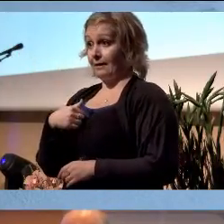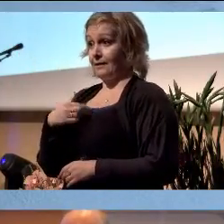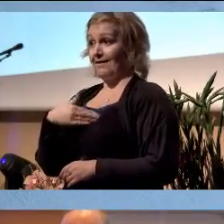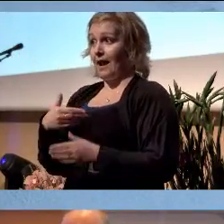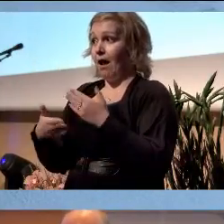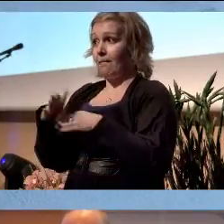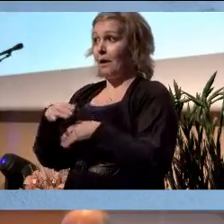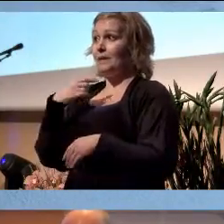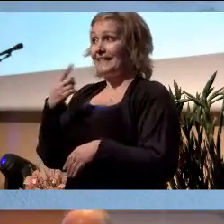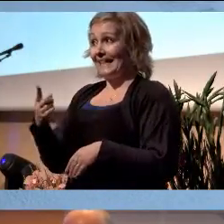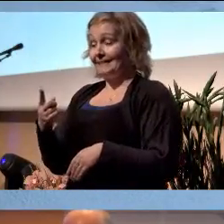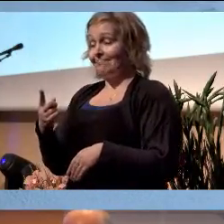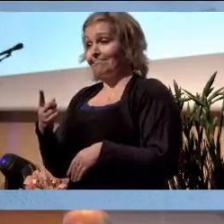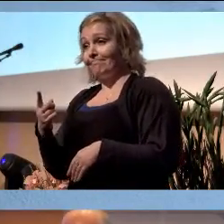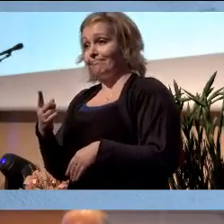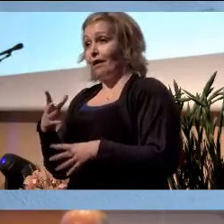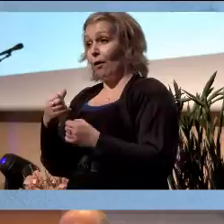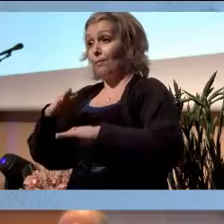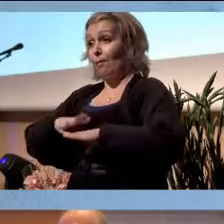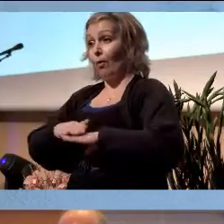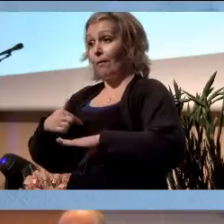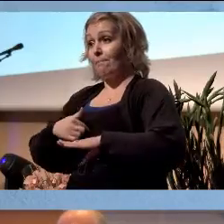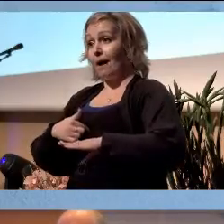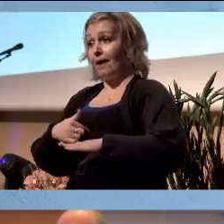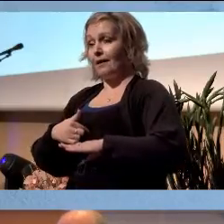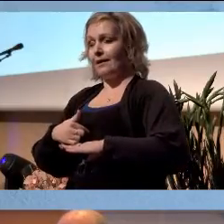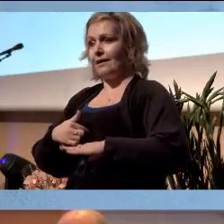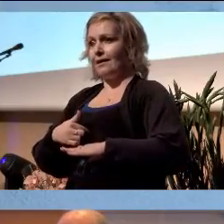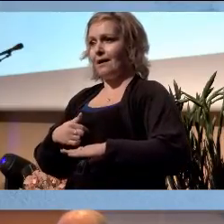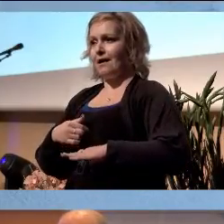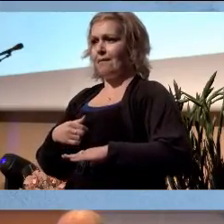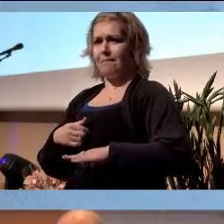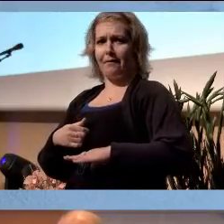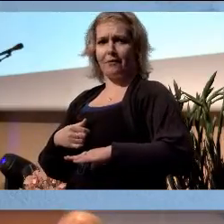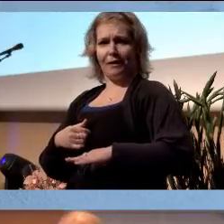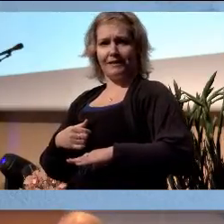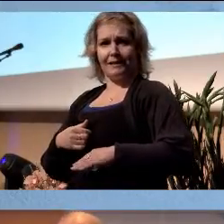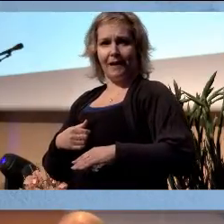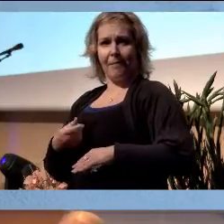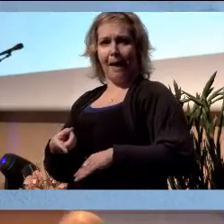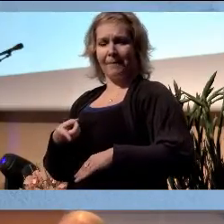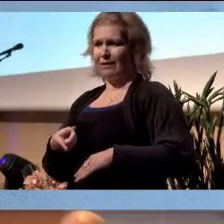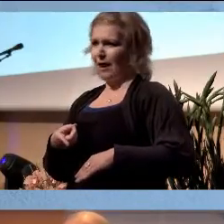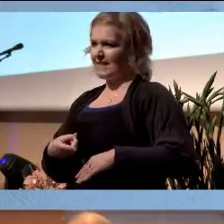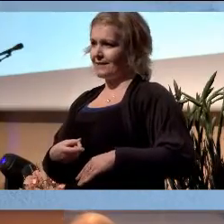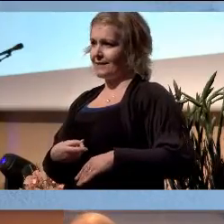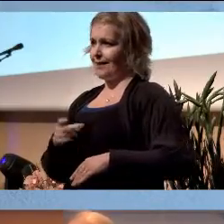da vil jeg avslutte med å si «From the bottom of my pancreas, thank you for your attention.»